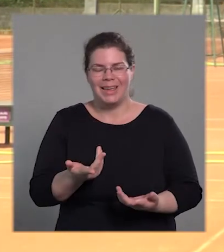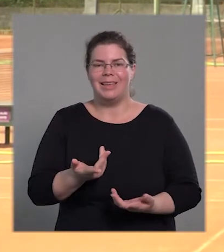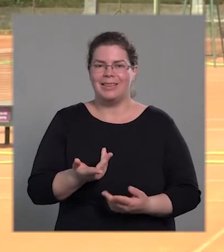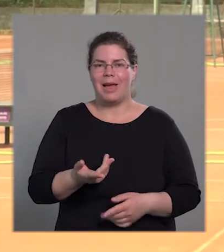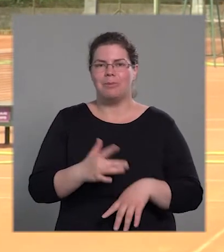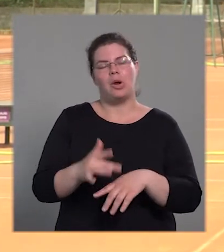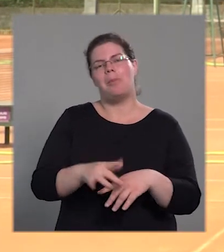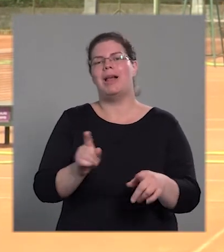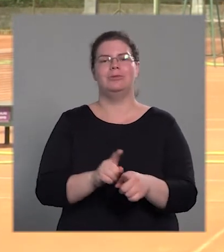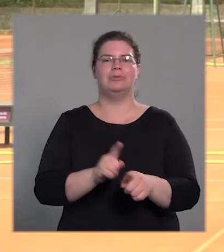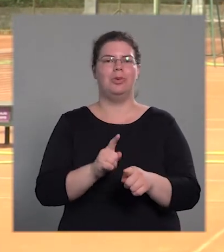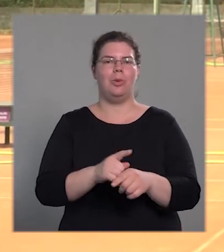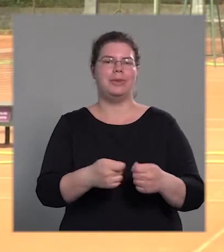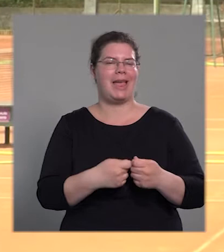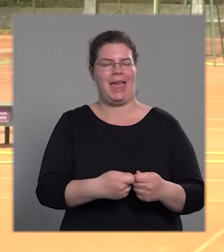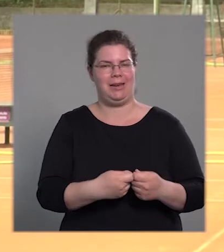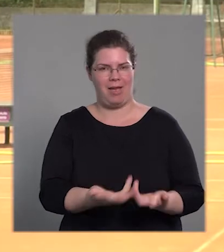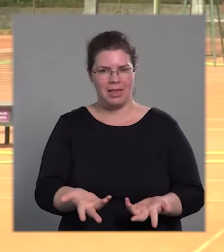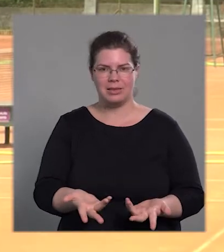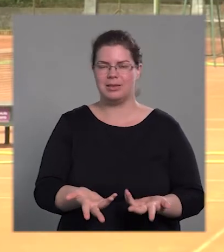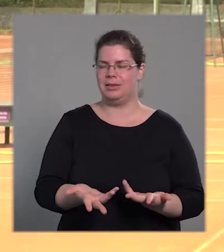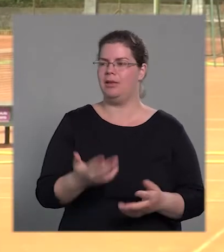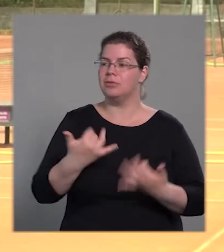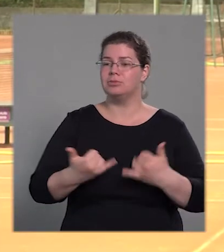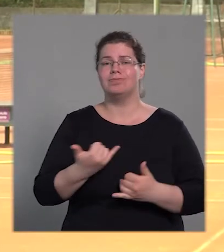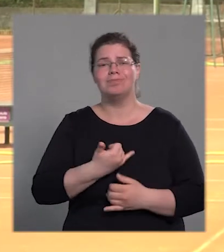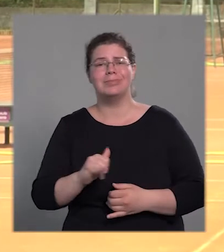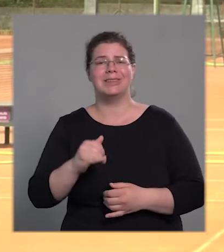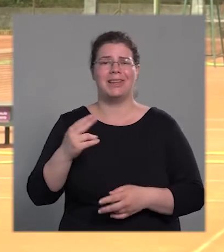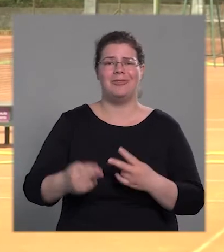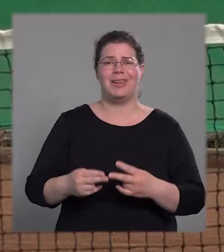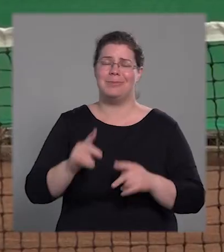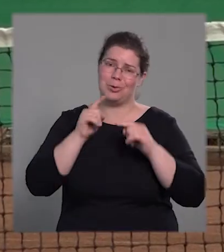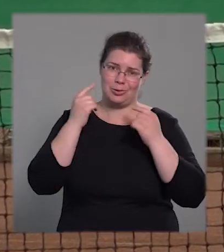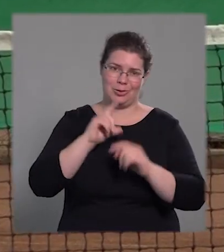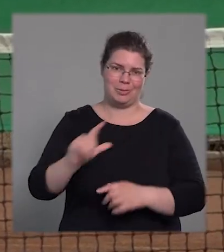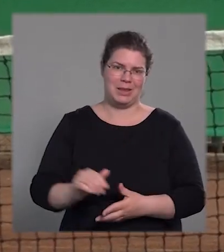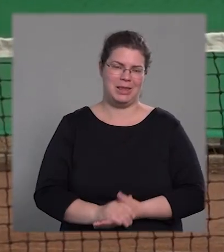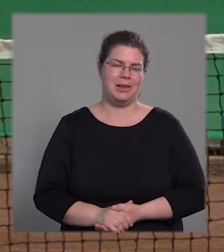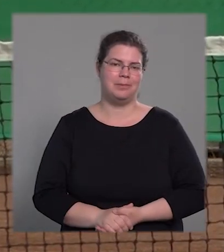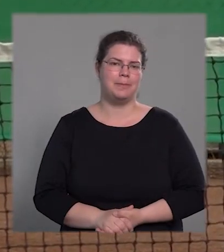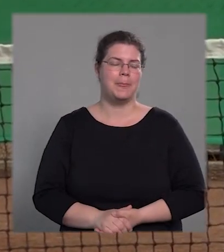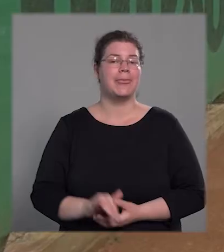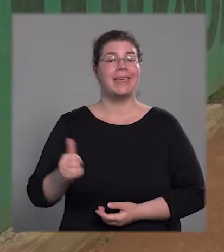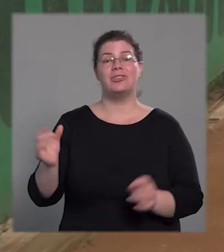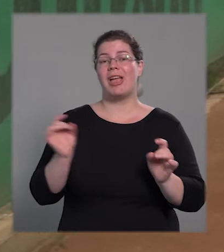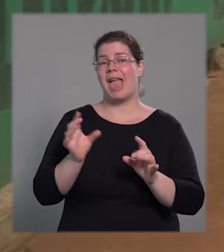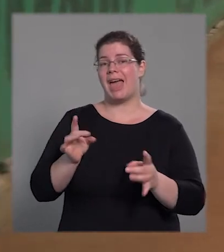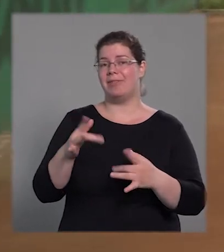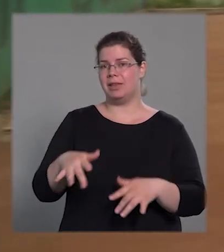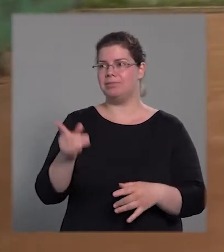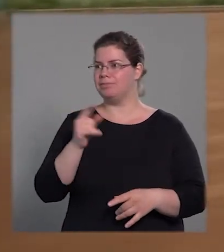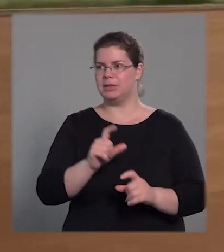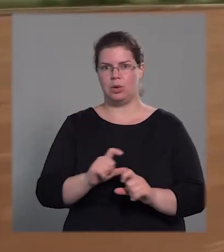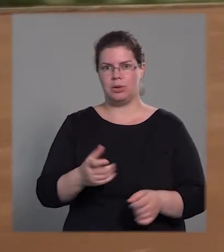úgy szervezni ezeket a versenyeket, hogy mindenki a legvégén azért mosolyogva menjen el. És a járványhelyzet az mit